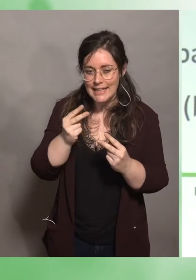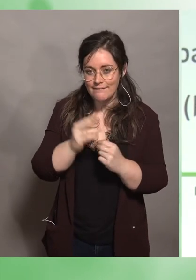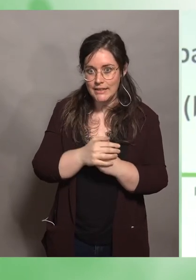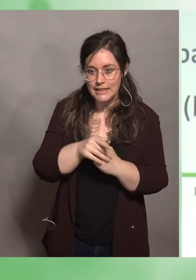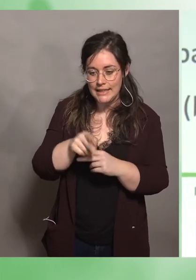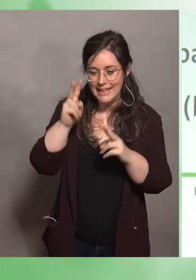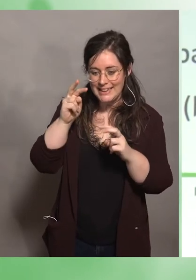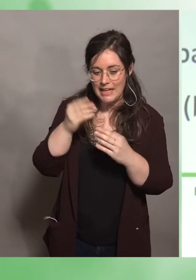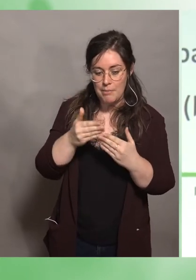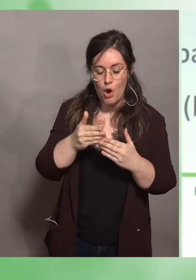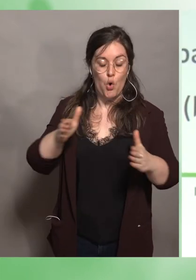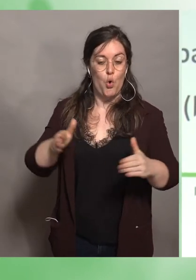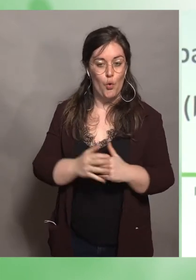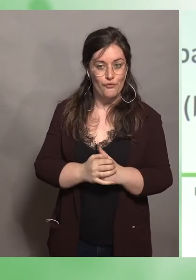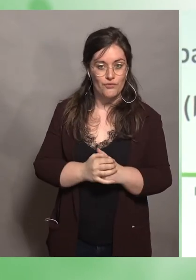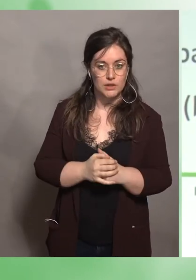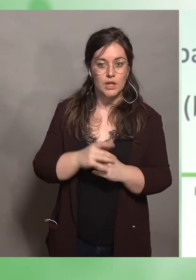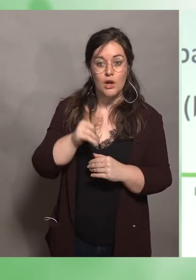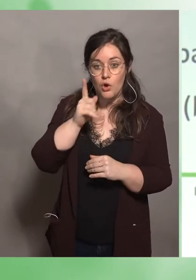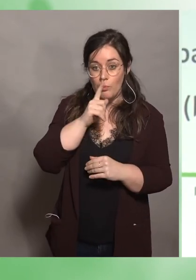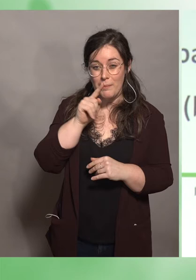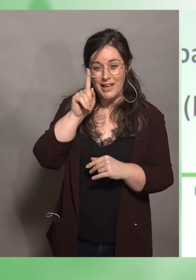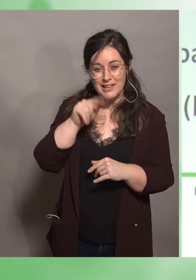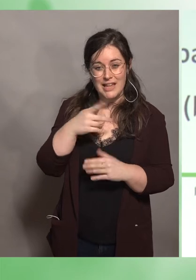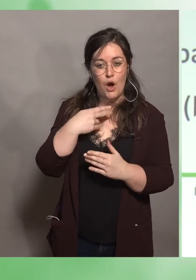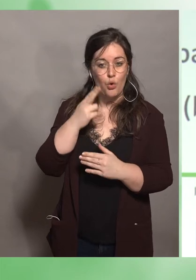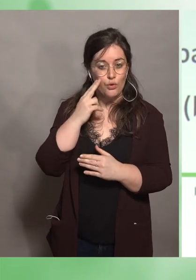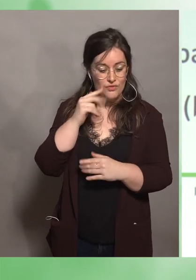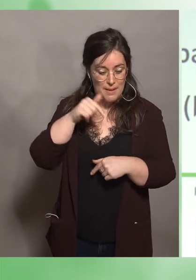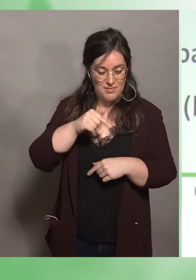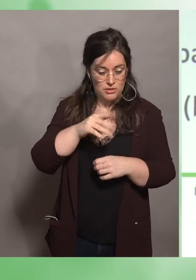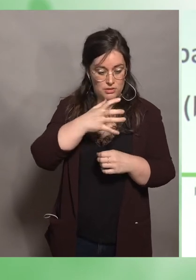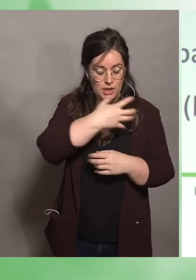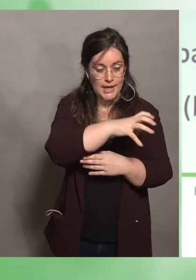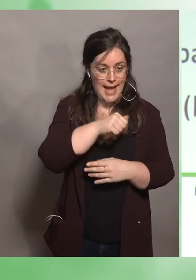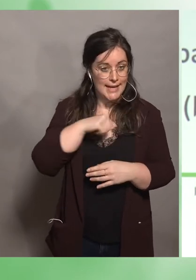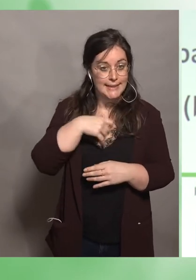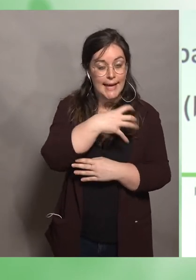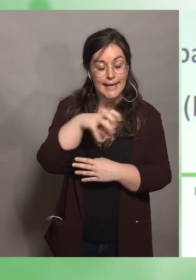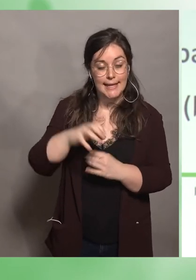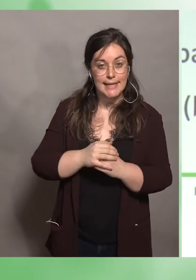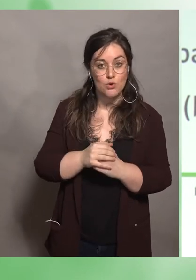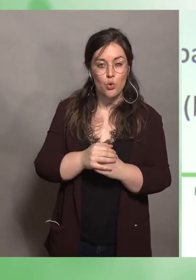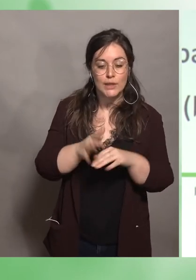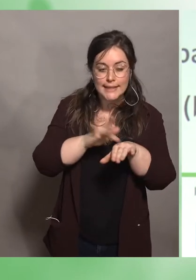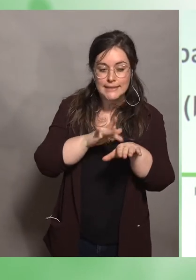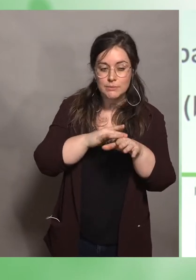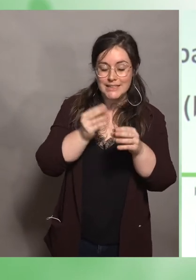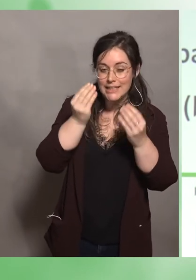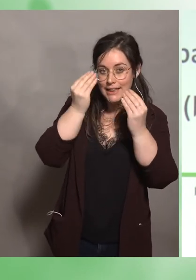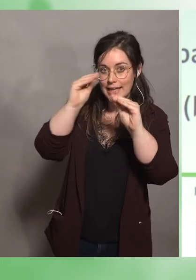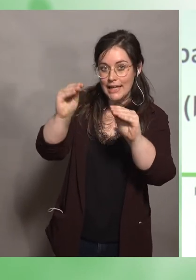diesem Thema öffnet, und wir versuchen auch Unternehmen bei uns in der Region zu